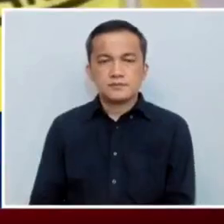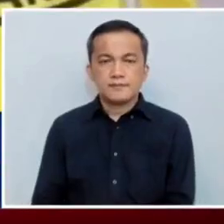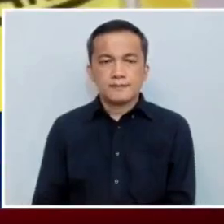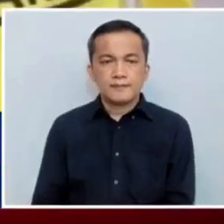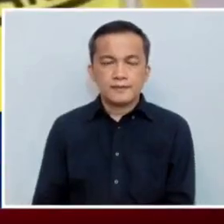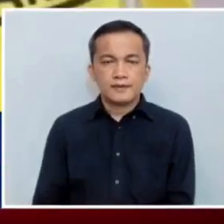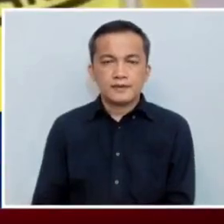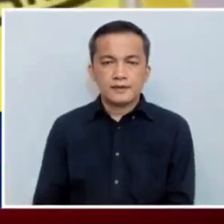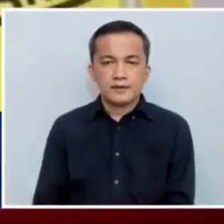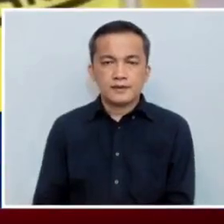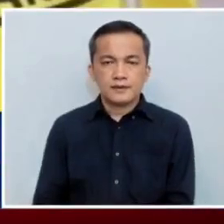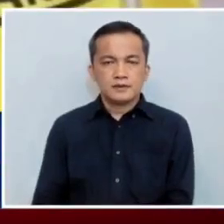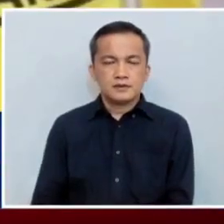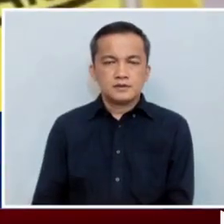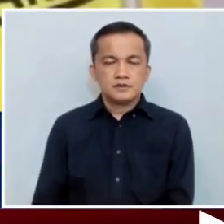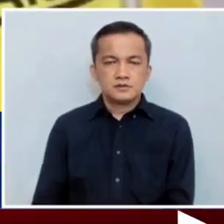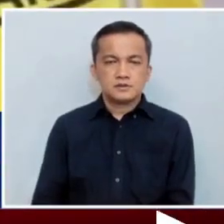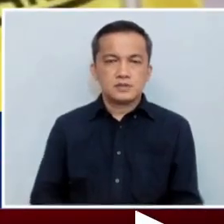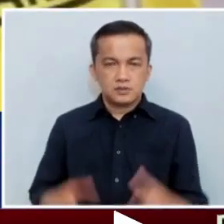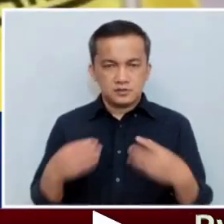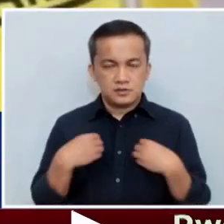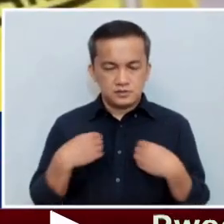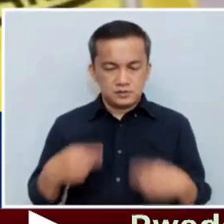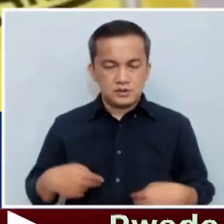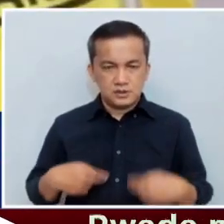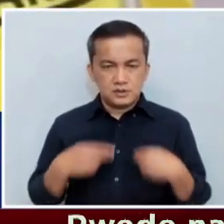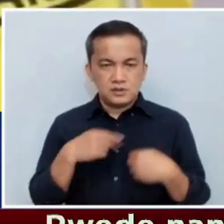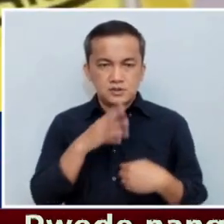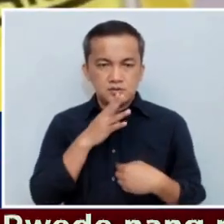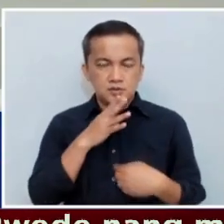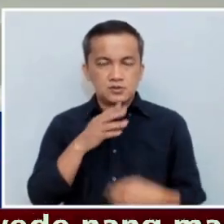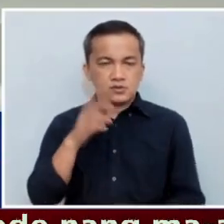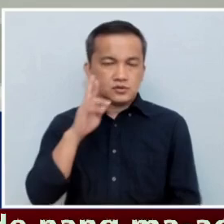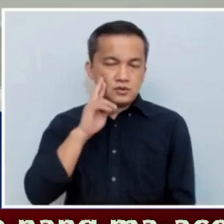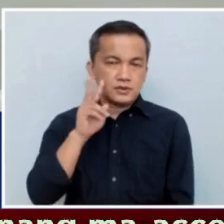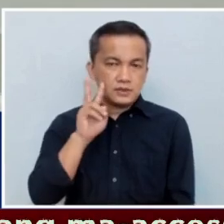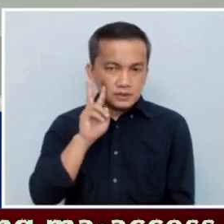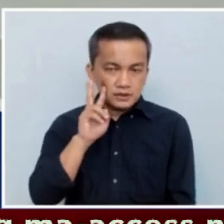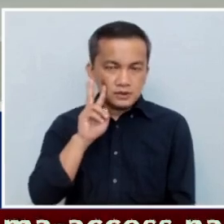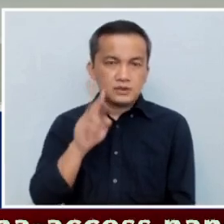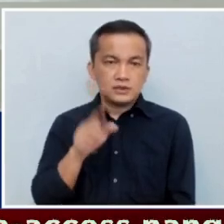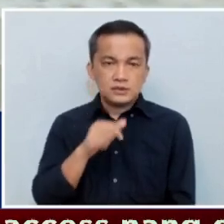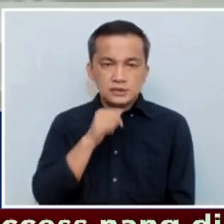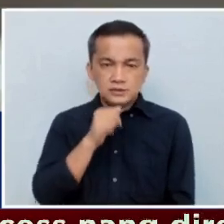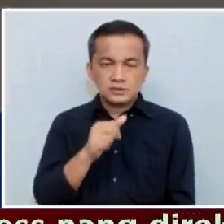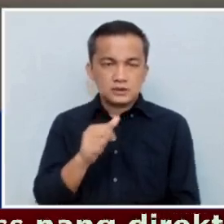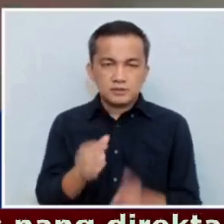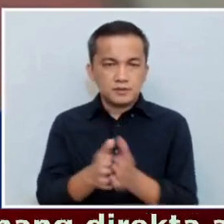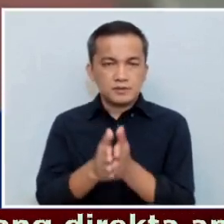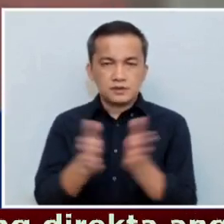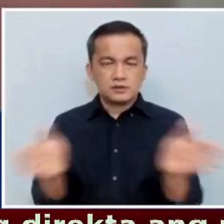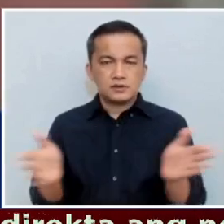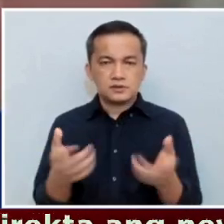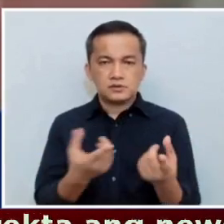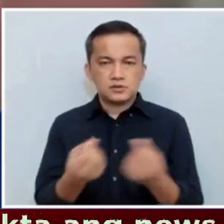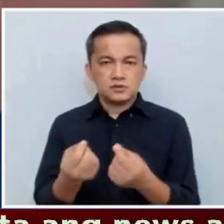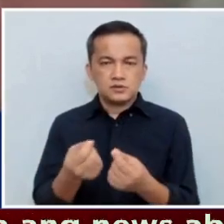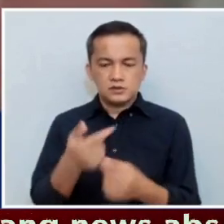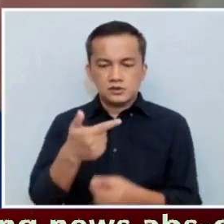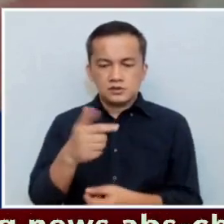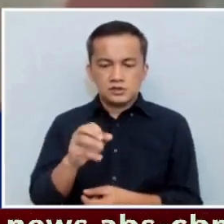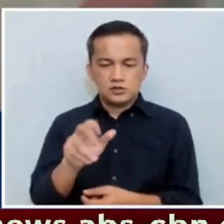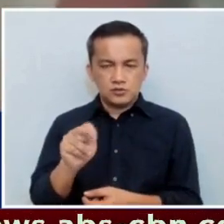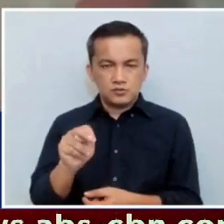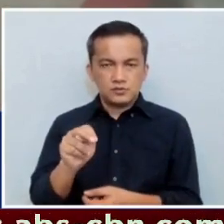Ganun ka-extensive ang ating aminado si health spokesperson Maria Rosario Vergere na hindi pa malawakan ang ginagawang genome sequencing